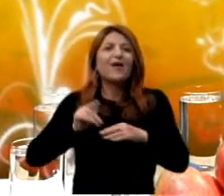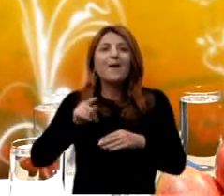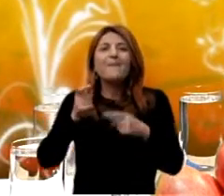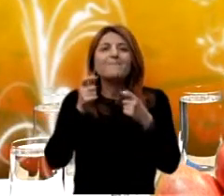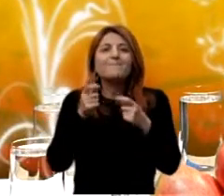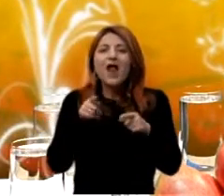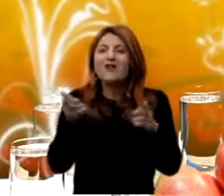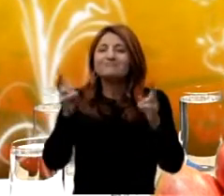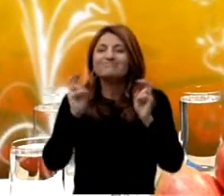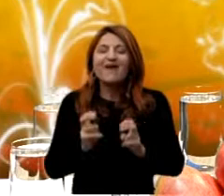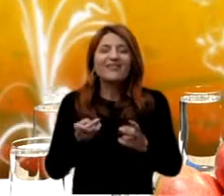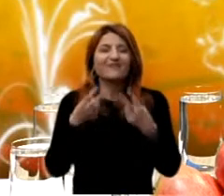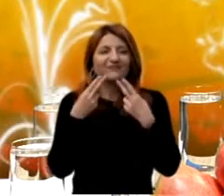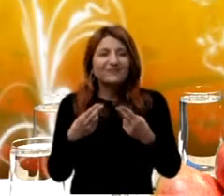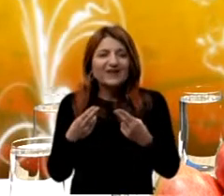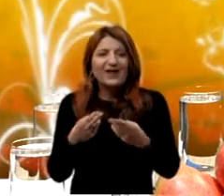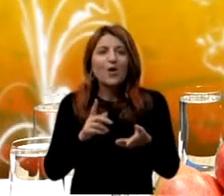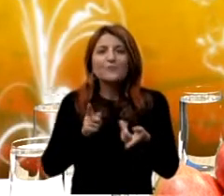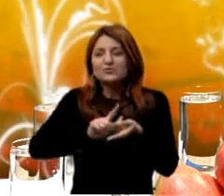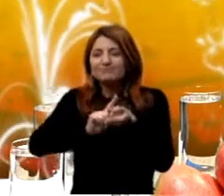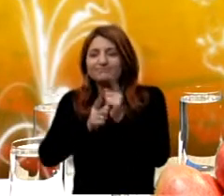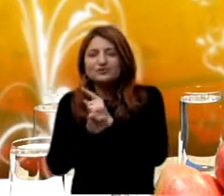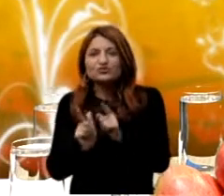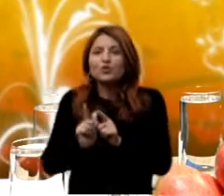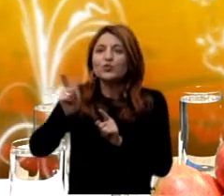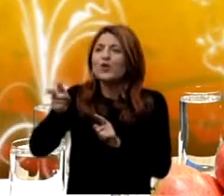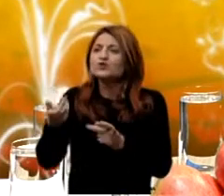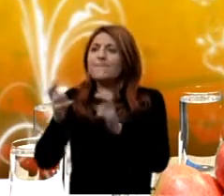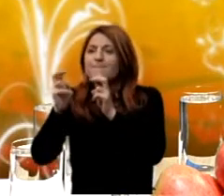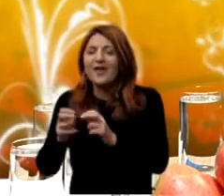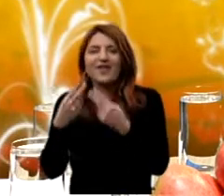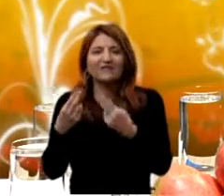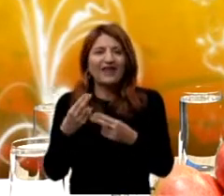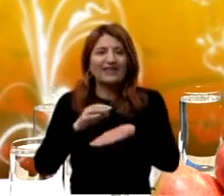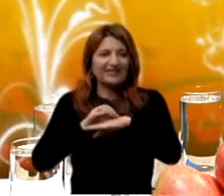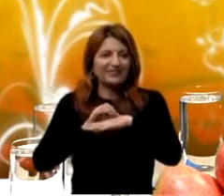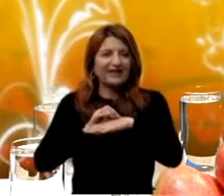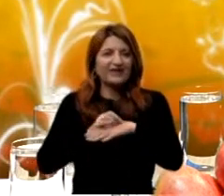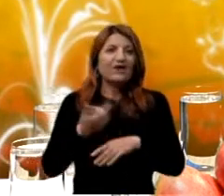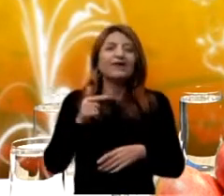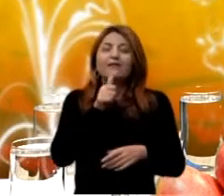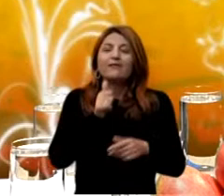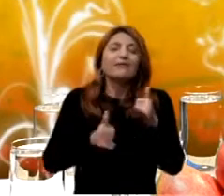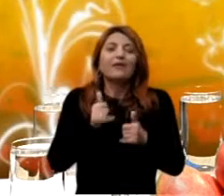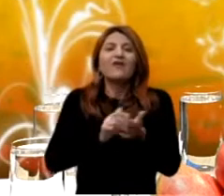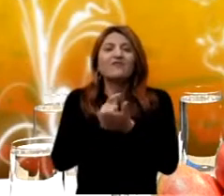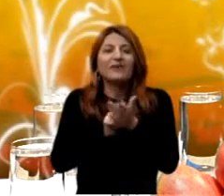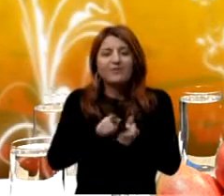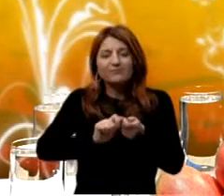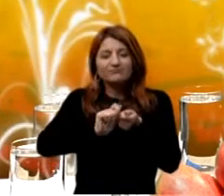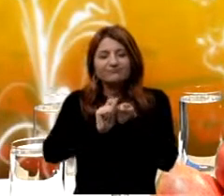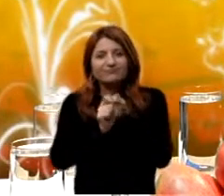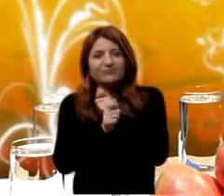biva manje vrijedno, ponekad se zamjenjuje drugim manje vrijednim tkivom ili se s vremenom tako mijenja da